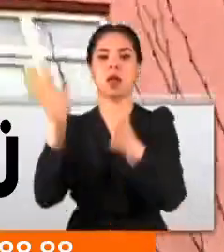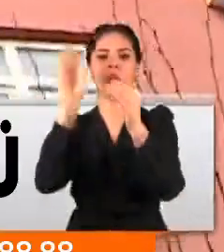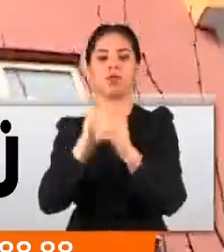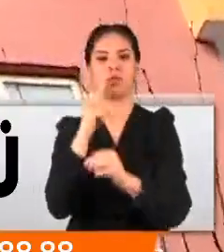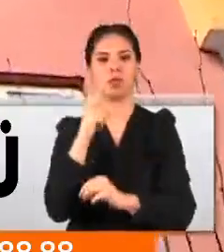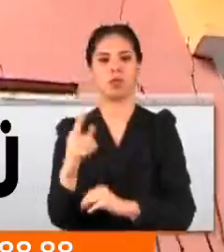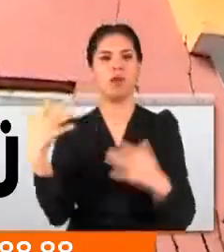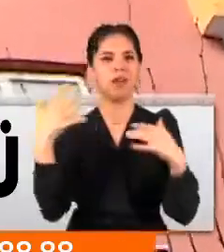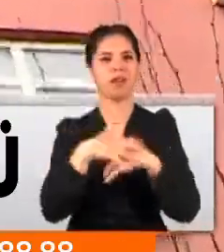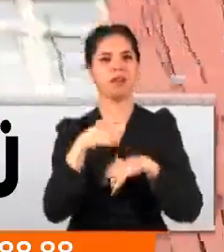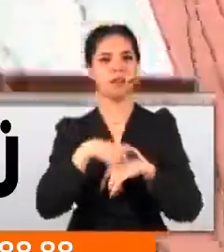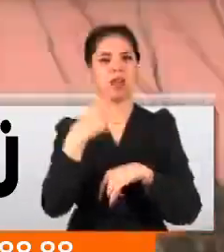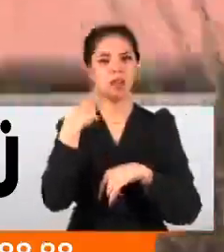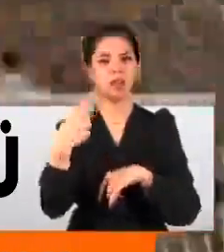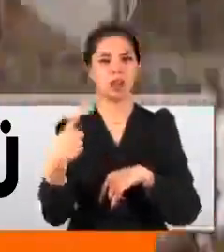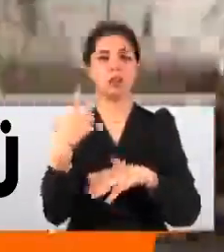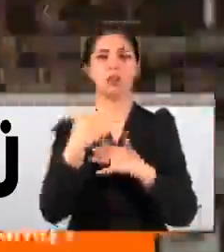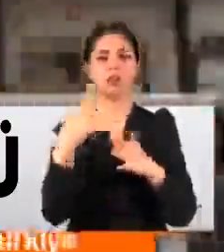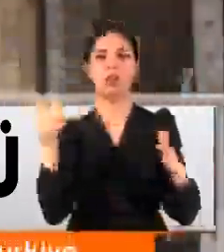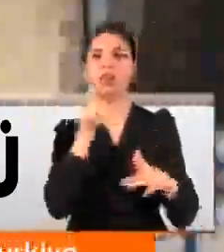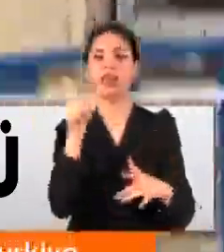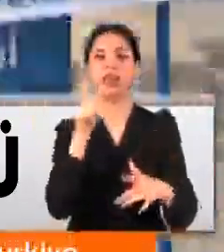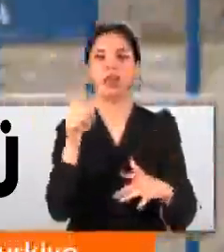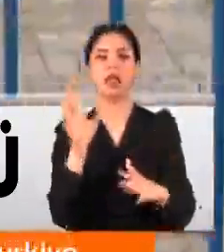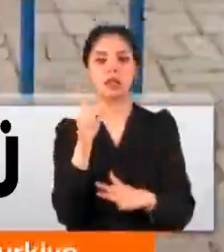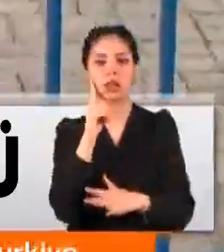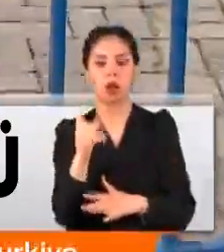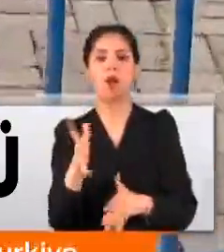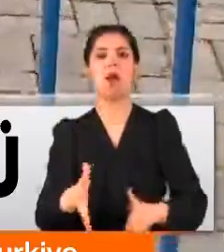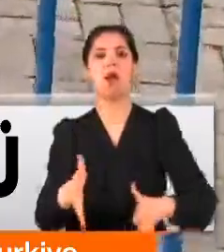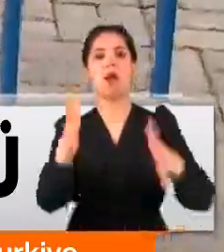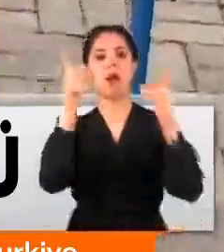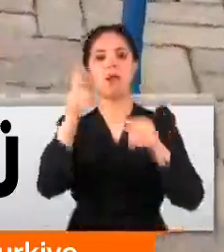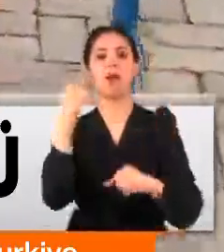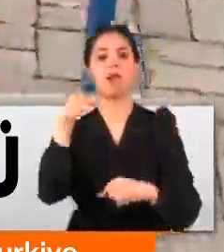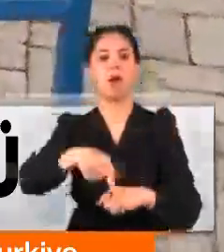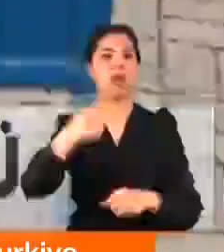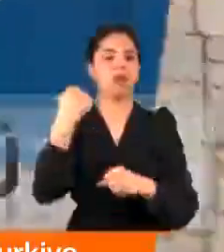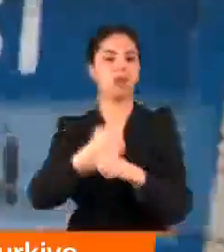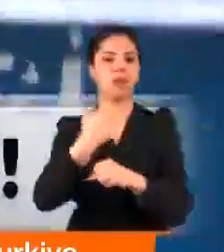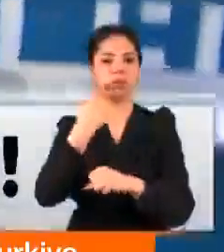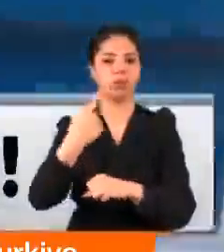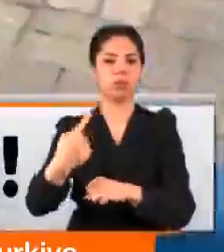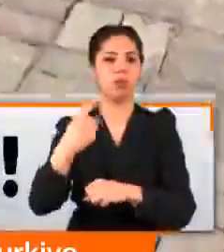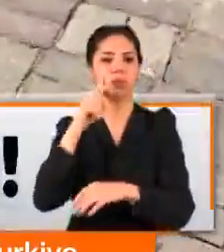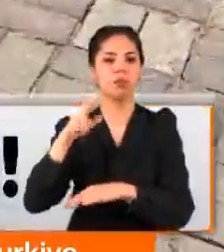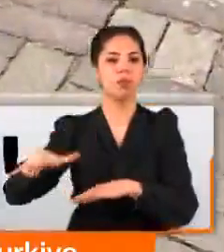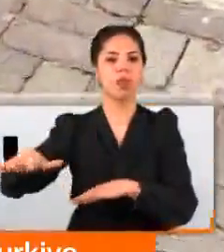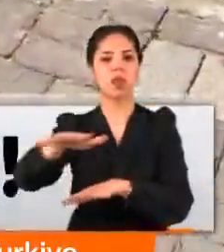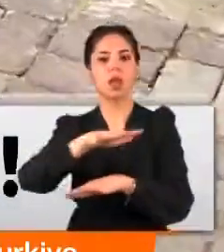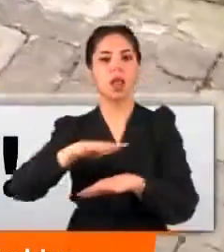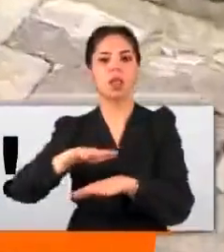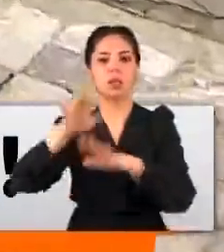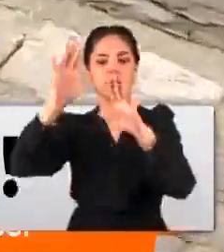yaşandı. Akşam saatleriydi, bir anda büyük bir gürültü koptu ve apartmanın kömürlüğüne doğru işte bu kaldırımda görüyorsunuz büyük